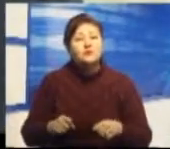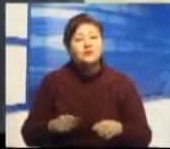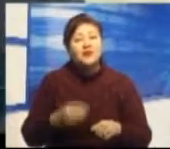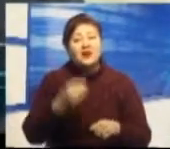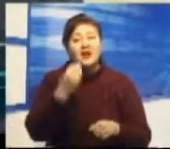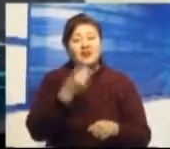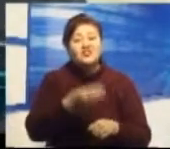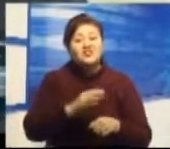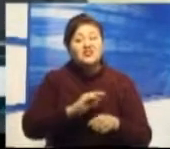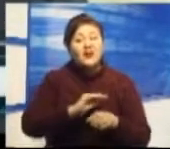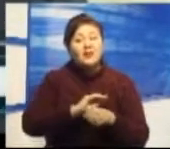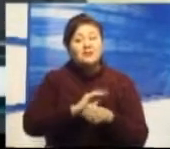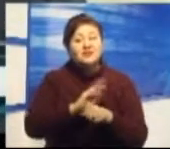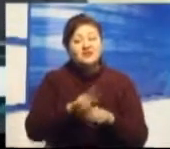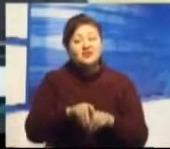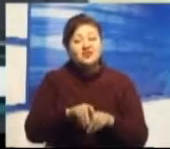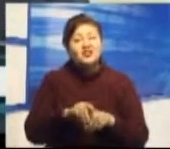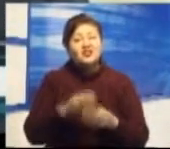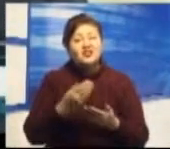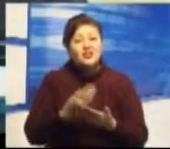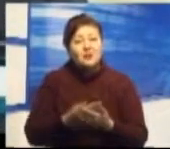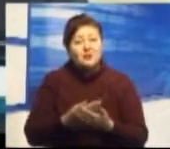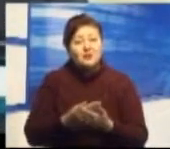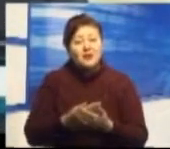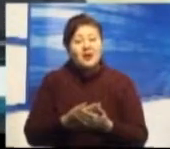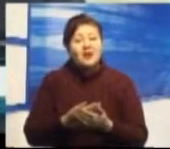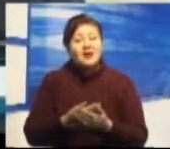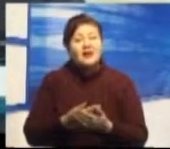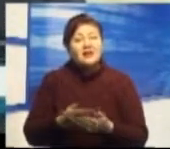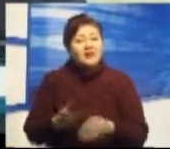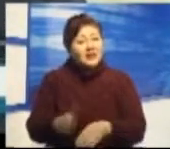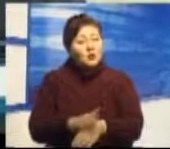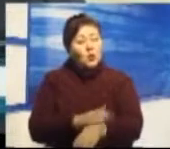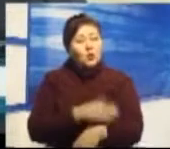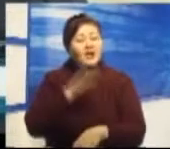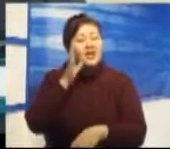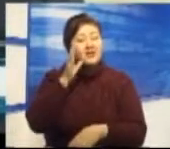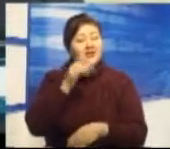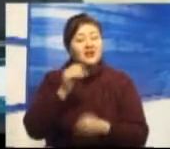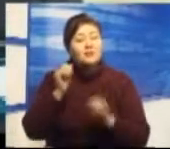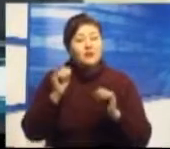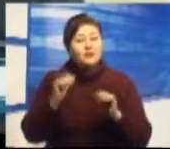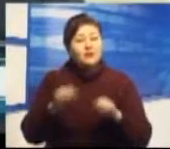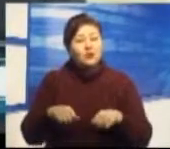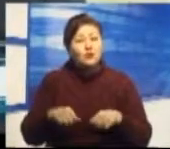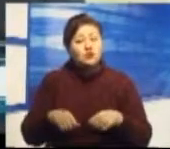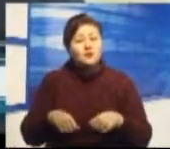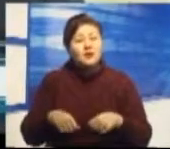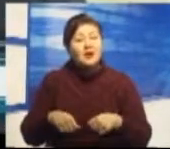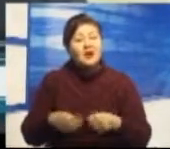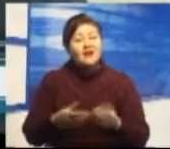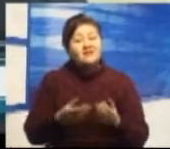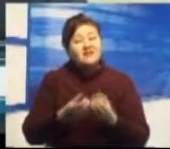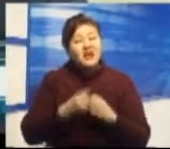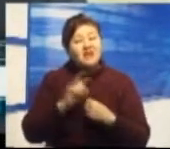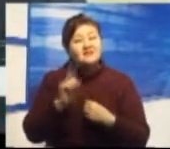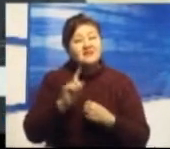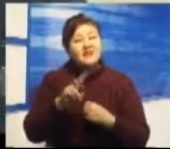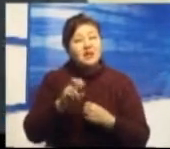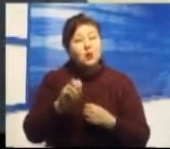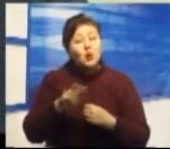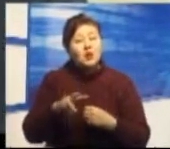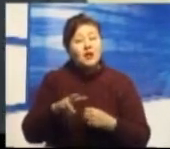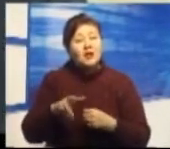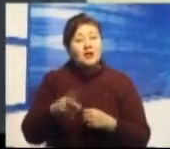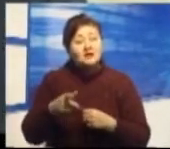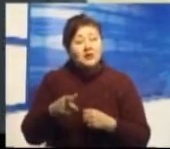Біз ауыл шаруашылық жерлерін, оның ішінде ұзақ мерзімге жалға берілгендерін, ауыл шаруашылық техникасын, малды кепілге аламыз. Яғни